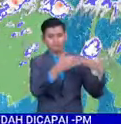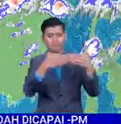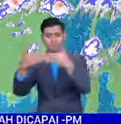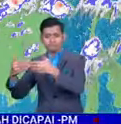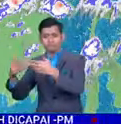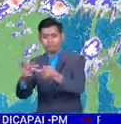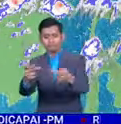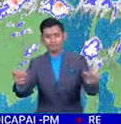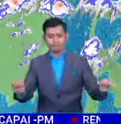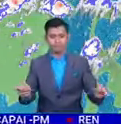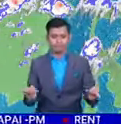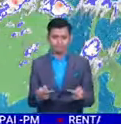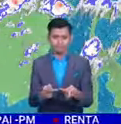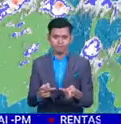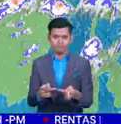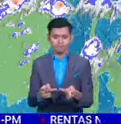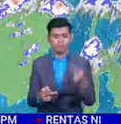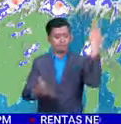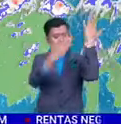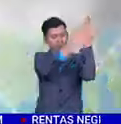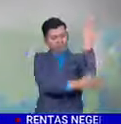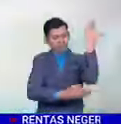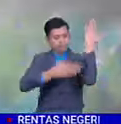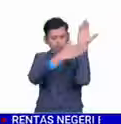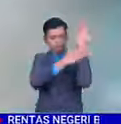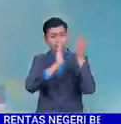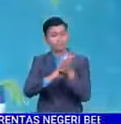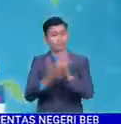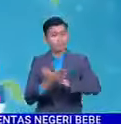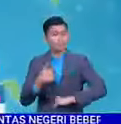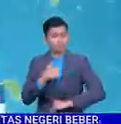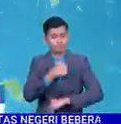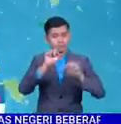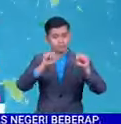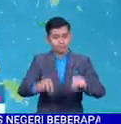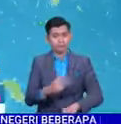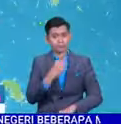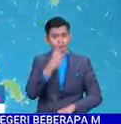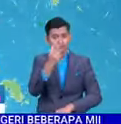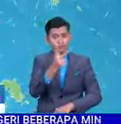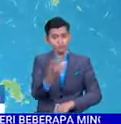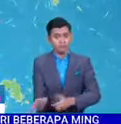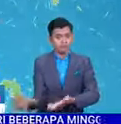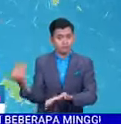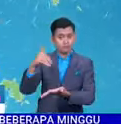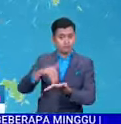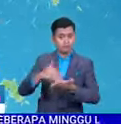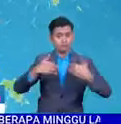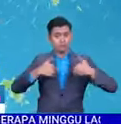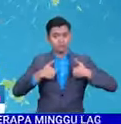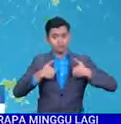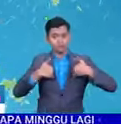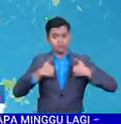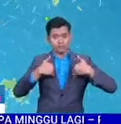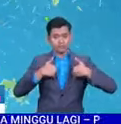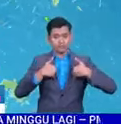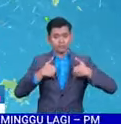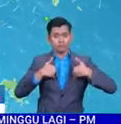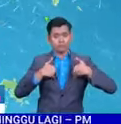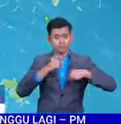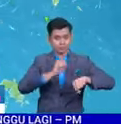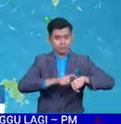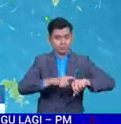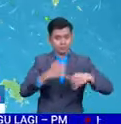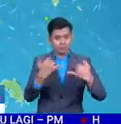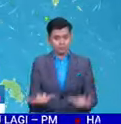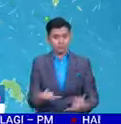di kawasan-kawasan berkenaan. Hal ini dapat kita perhatikan dengan lebih jelas lagi di mana buat waktu ini hujan lebat